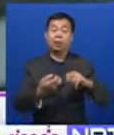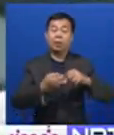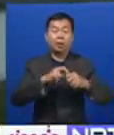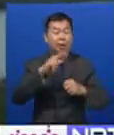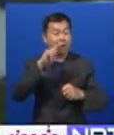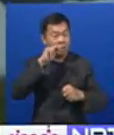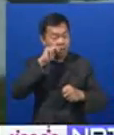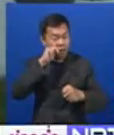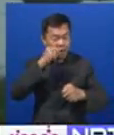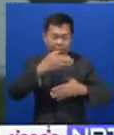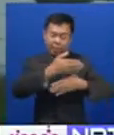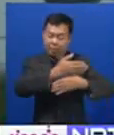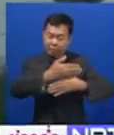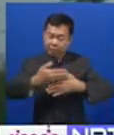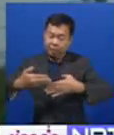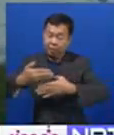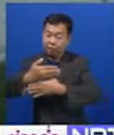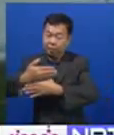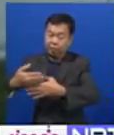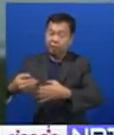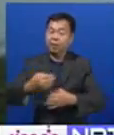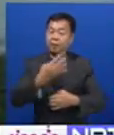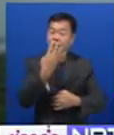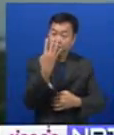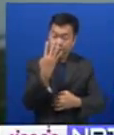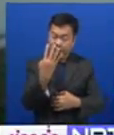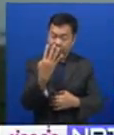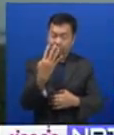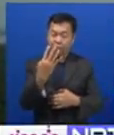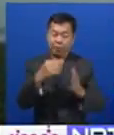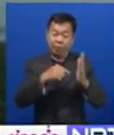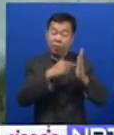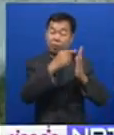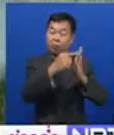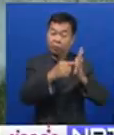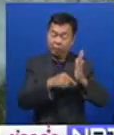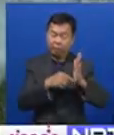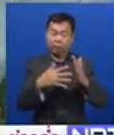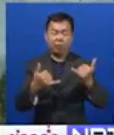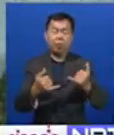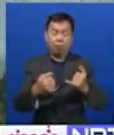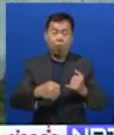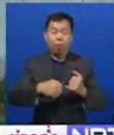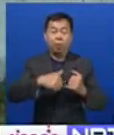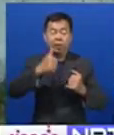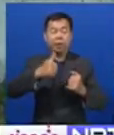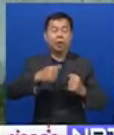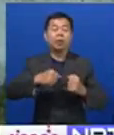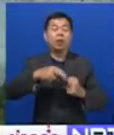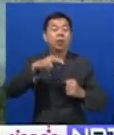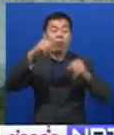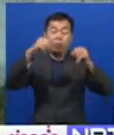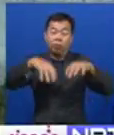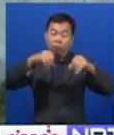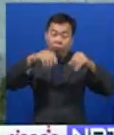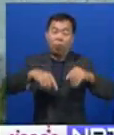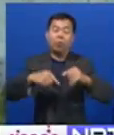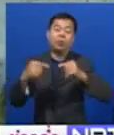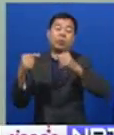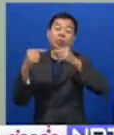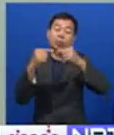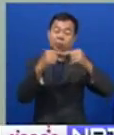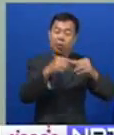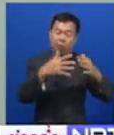นหลักลุ่มน้ำเจ้าพระยาจะดีขึ้นจากปริมาณฝนที่ตกลงมาอย่างต่อเนื่องตั้งแต่ต้นเดือนสิงหาคมที่ผ่านมาทำให้ขณะ